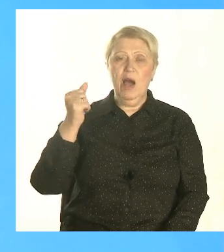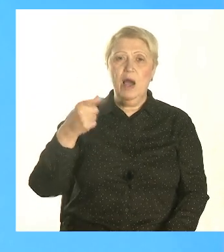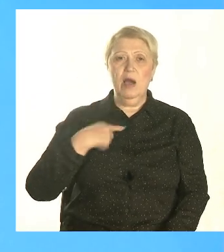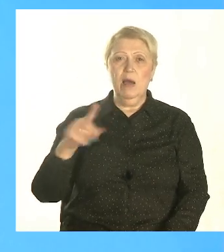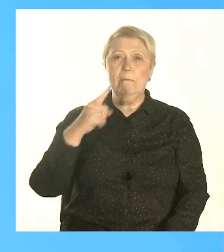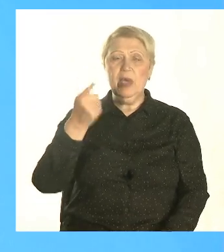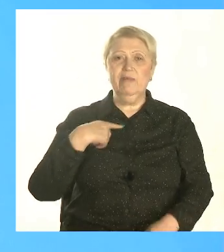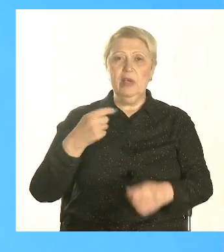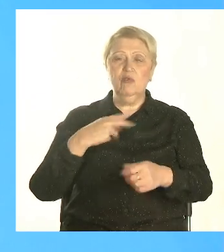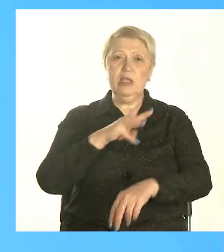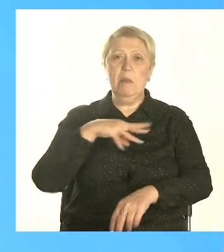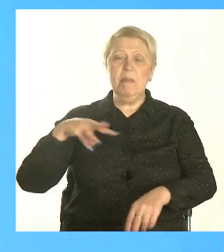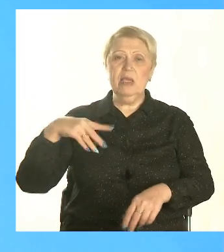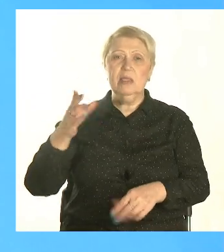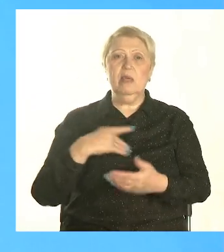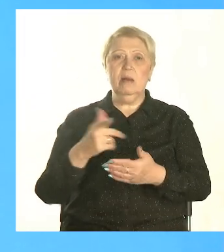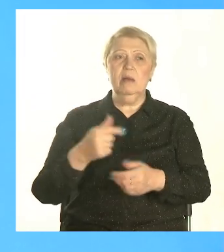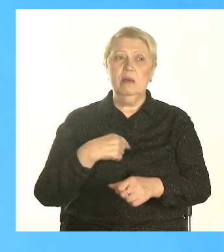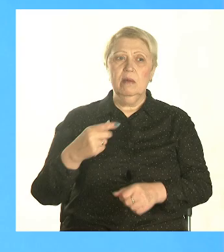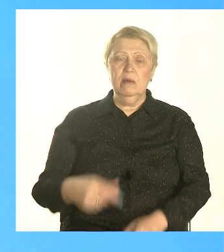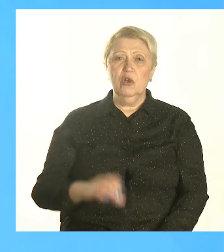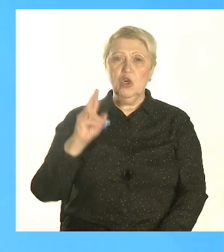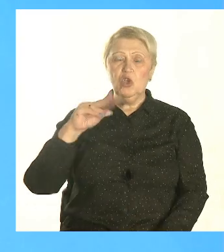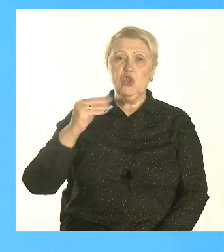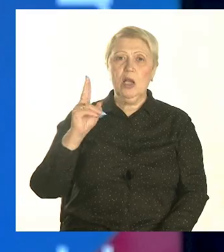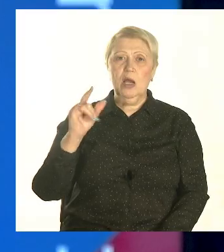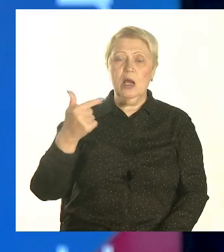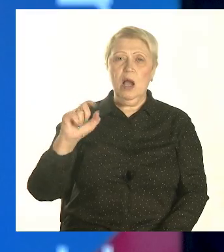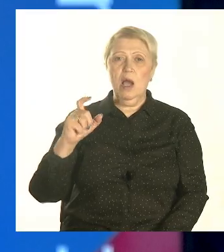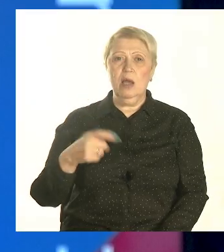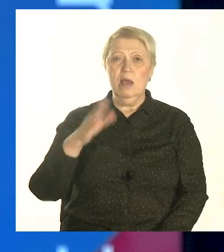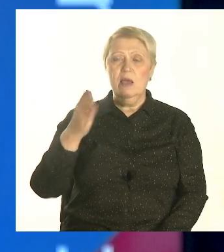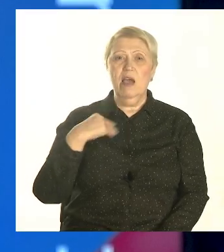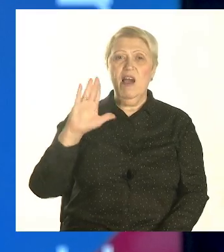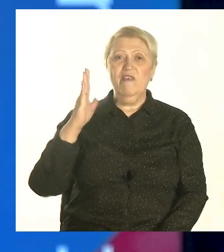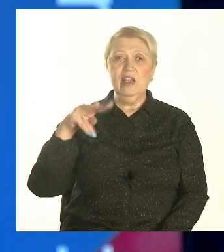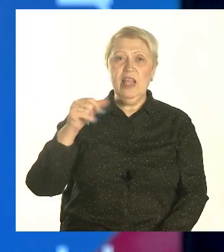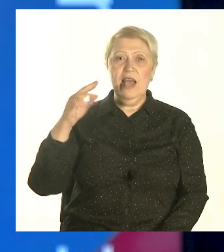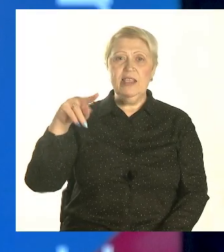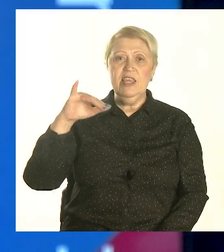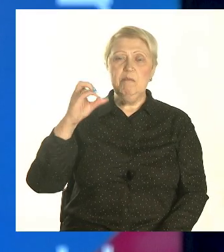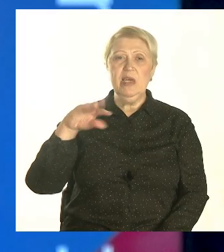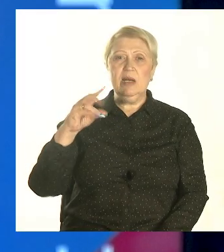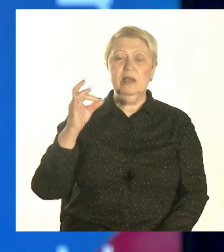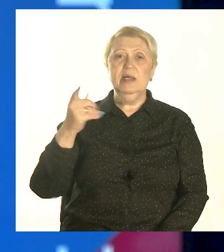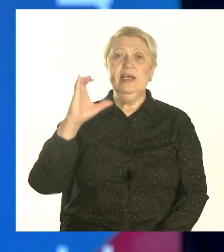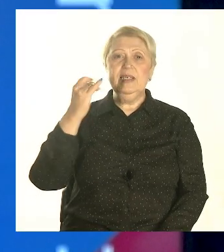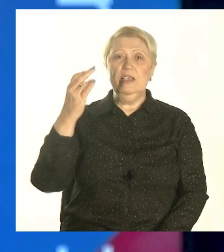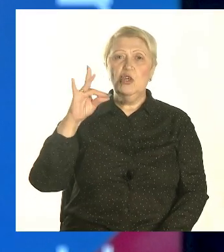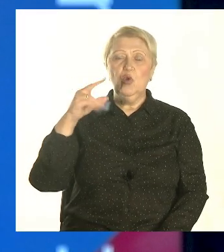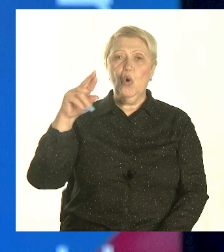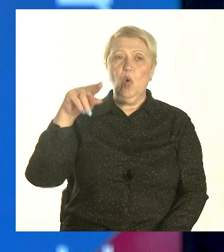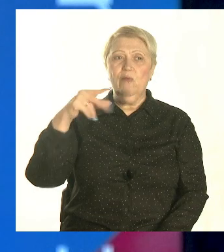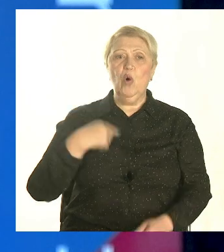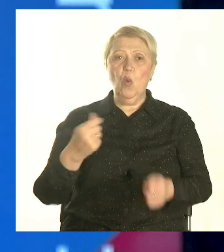ЖКХ Хабаровского края. Анжелика Валерьевна, здравствуйте. Здравствуйте. И Владимир Сидоров, руководитель регионального центра ЖКХ «Контроль». Владимир Олегович,